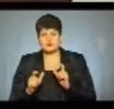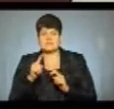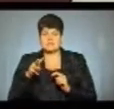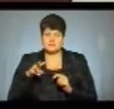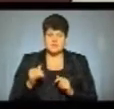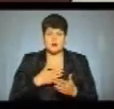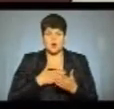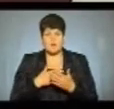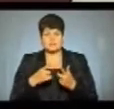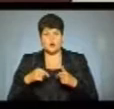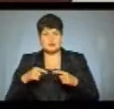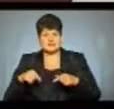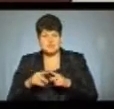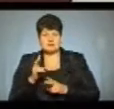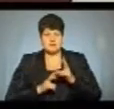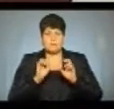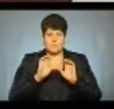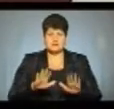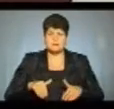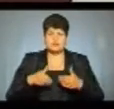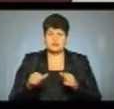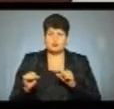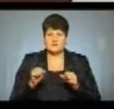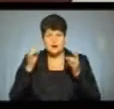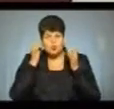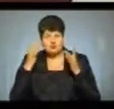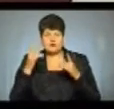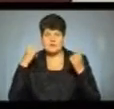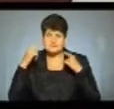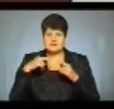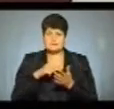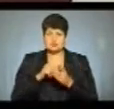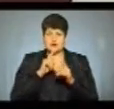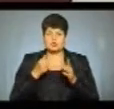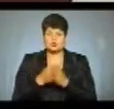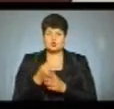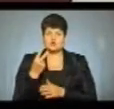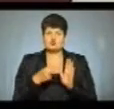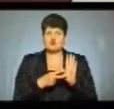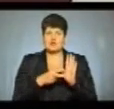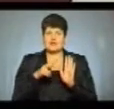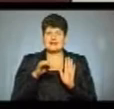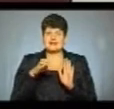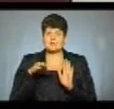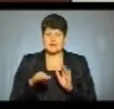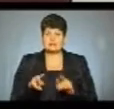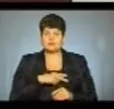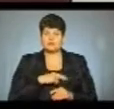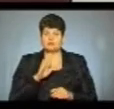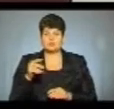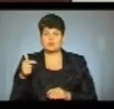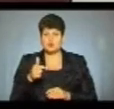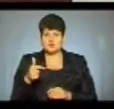громадських організацій та підприємств можна подавати до Управління культури і мистецтв міськради до 7 листопада. Нагородження відбудеться у грудні до